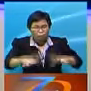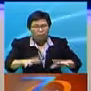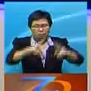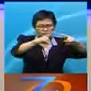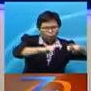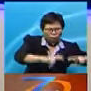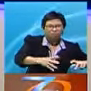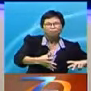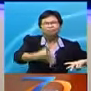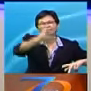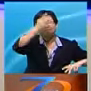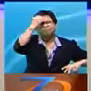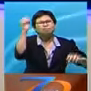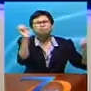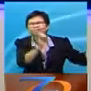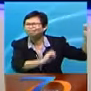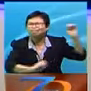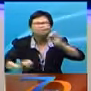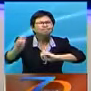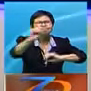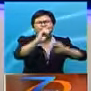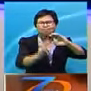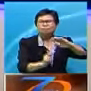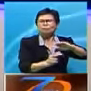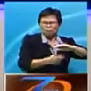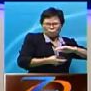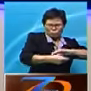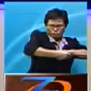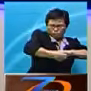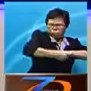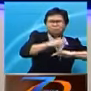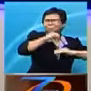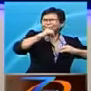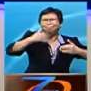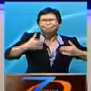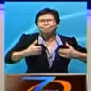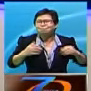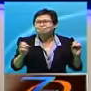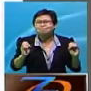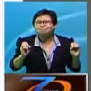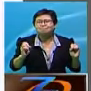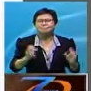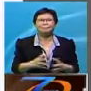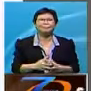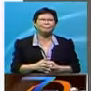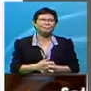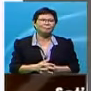Siasatan mendapati tiada sebarang unsur rasuah dikesan.